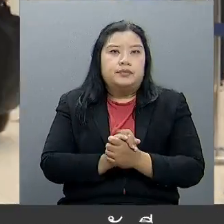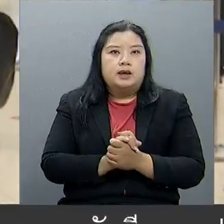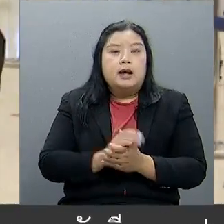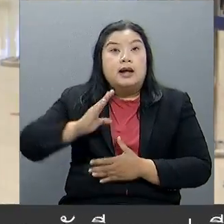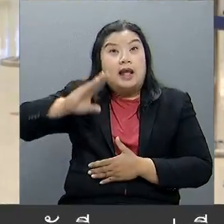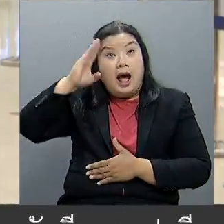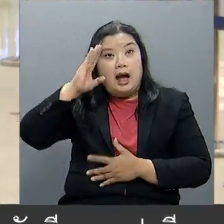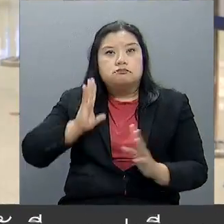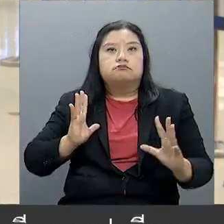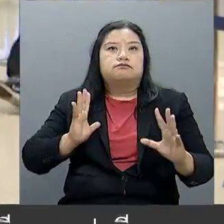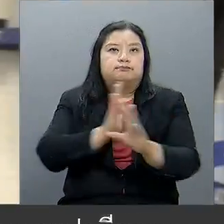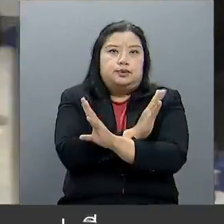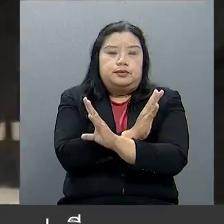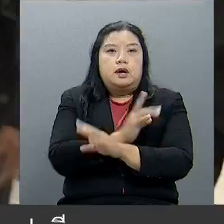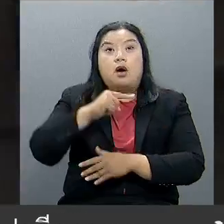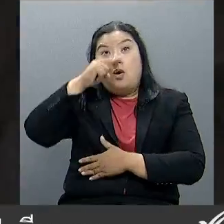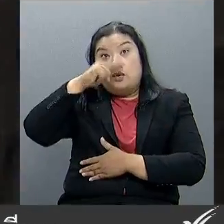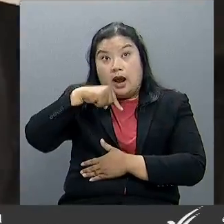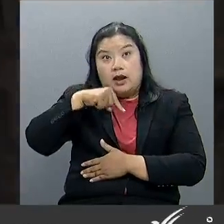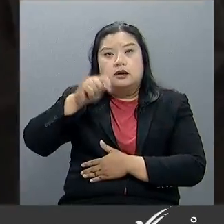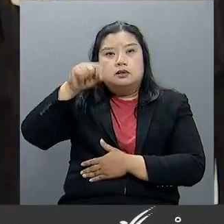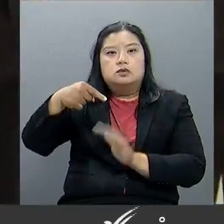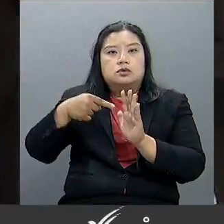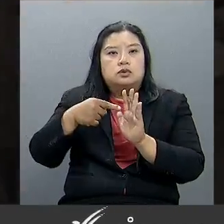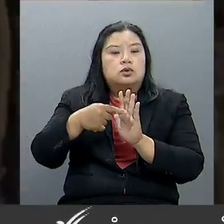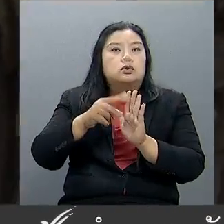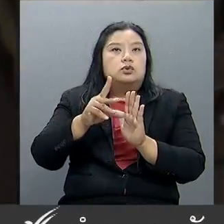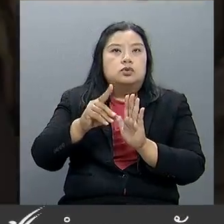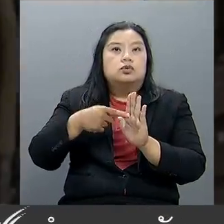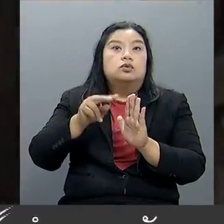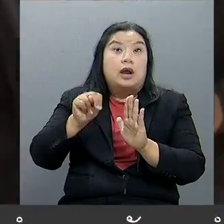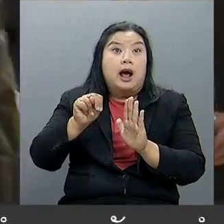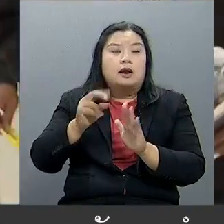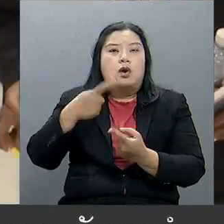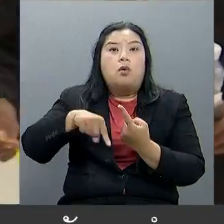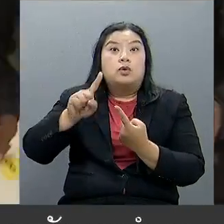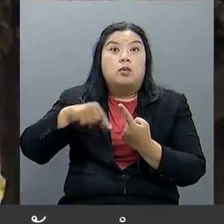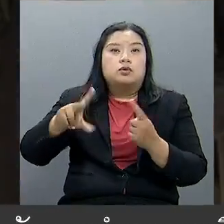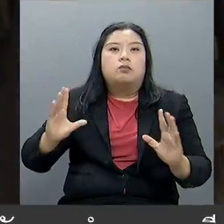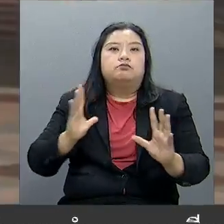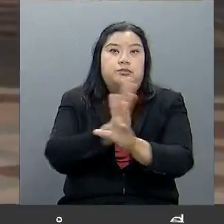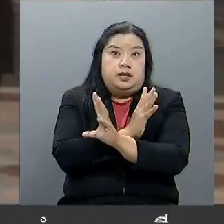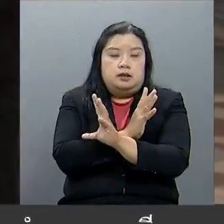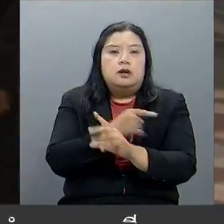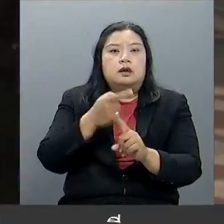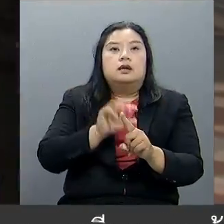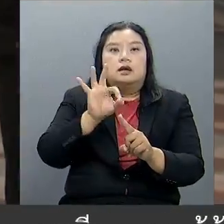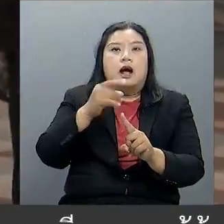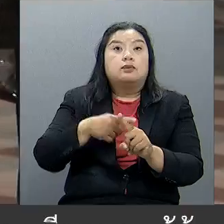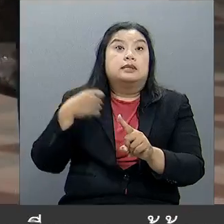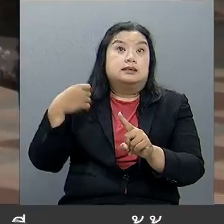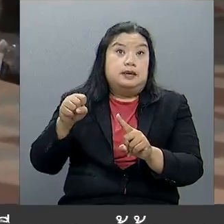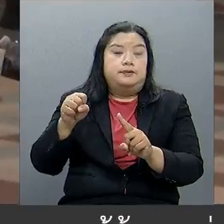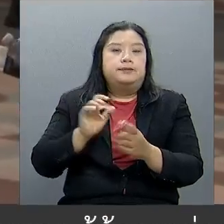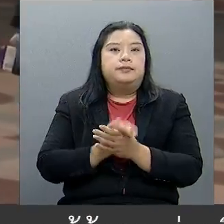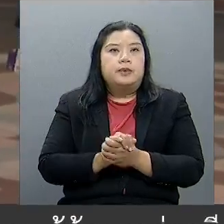ไทยเซาท์ซูดานผลัดที่1และผลัดที่2ที่จะต้องสับเปลี่ยนกำลังในช่วงเดือนกันยายนถึงตุลาคมนั้นพลเอกณัฐพงษ์ระ